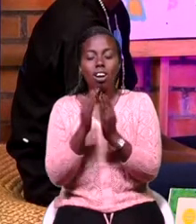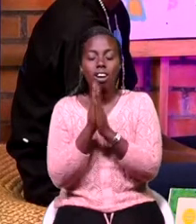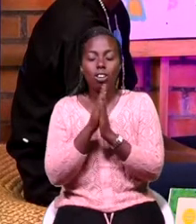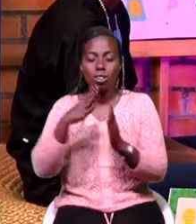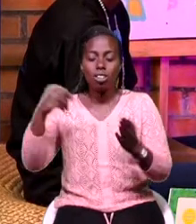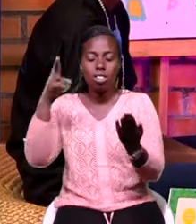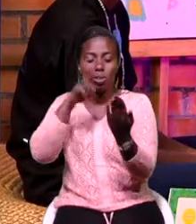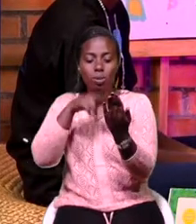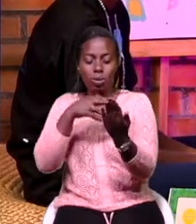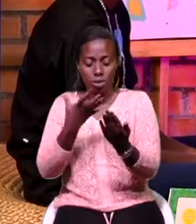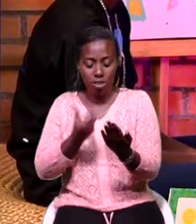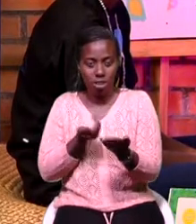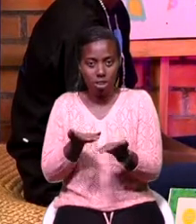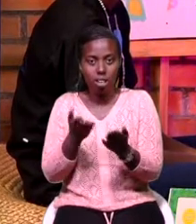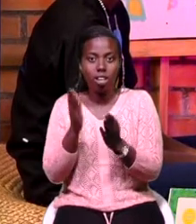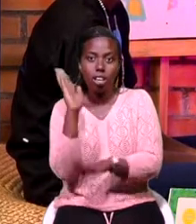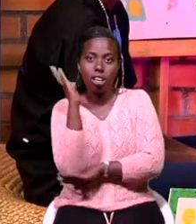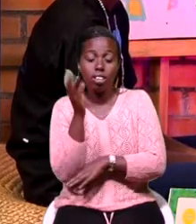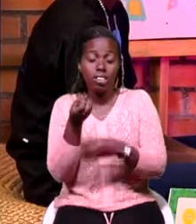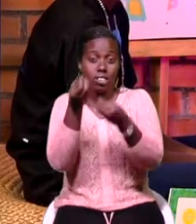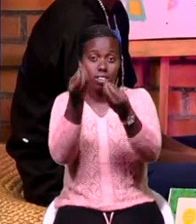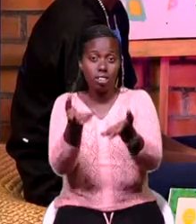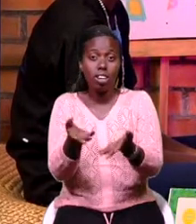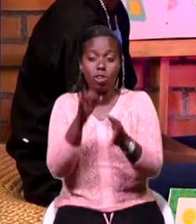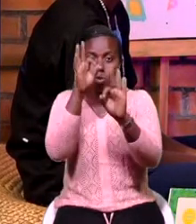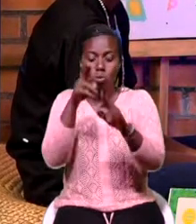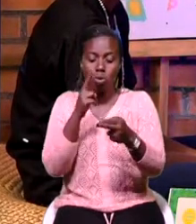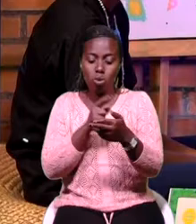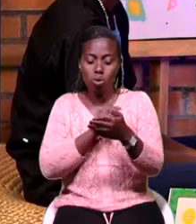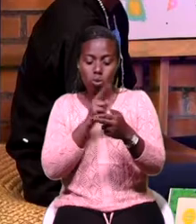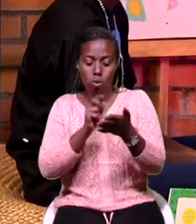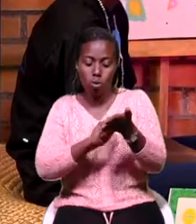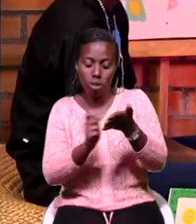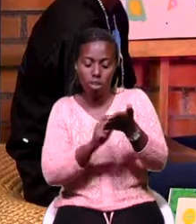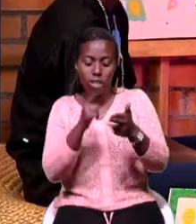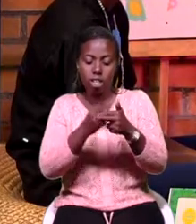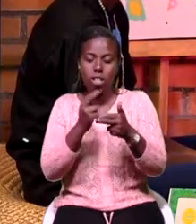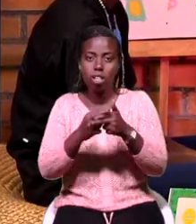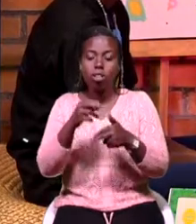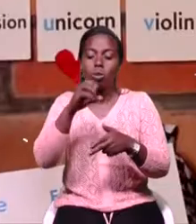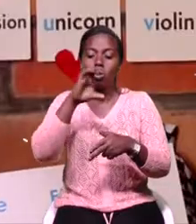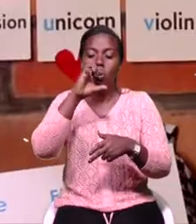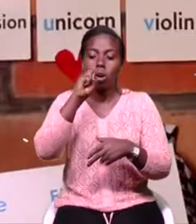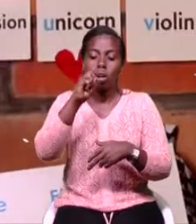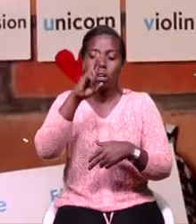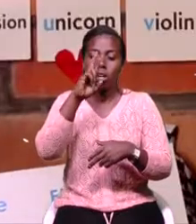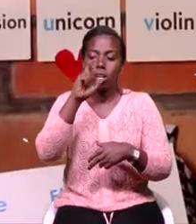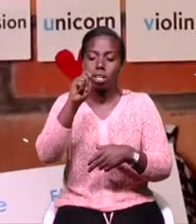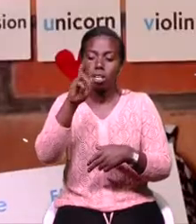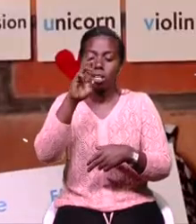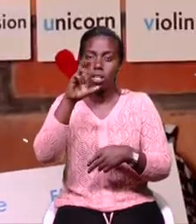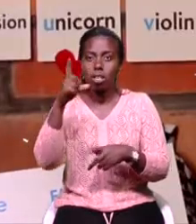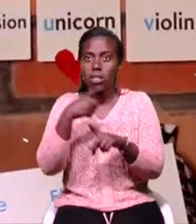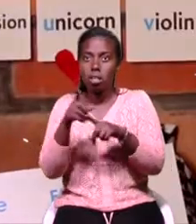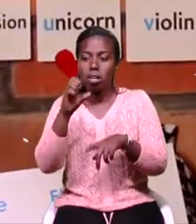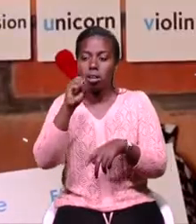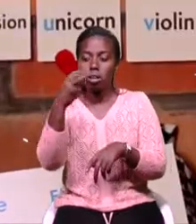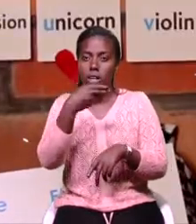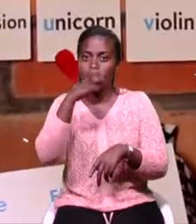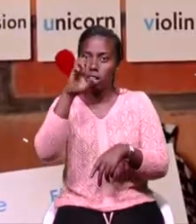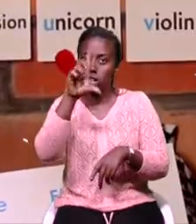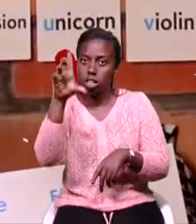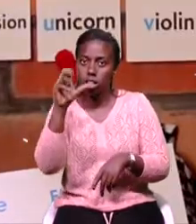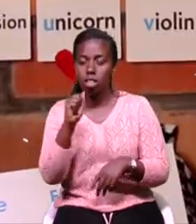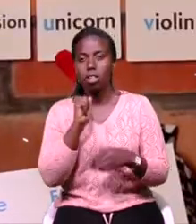kubasomera rero ngaka hano kitwa Igiti Gitanga. Umuntu wacyanditse yitwa Silverstein cyangwa bakamwita Shell.